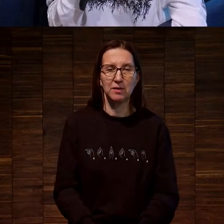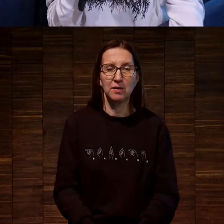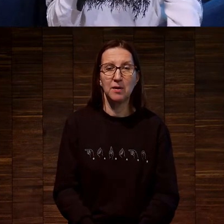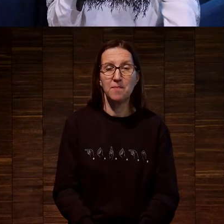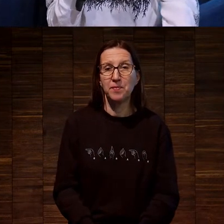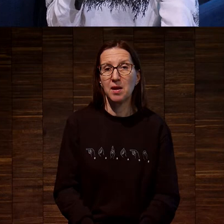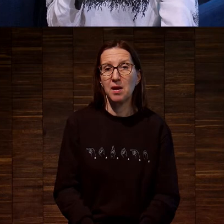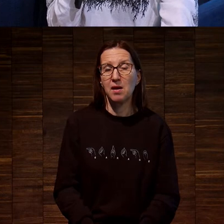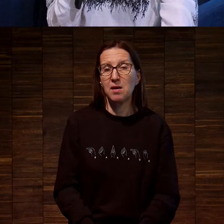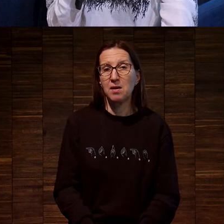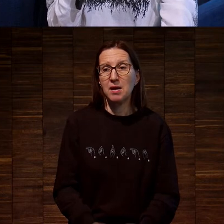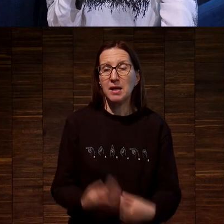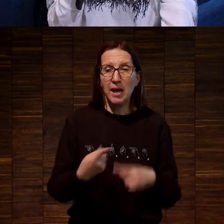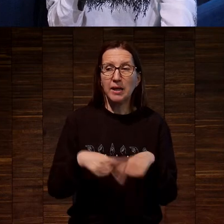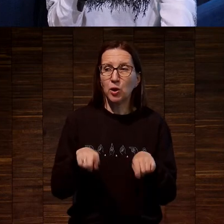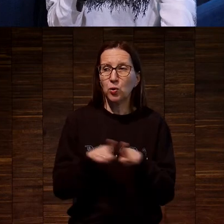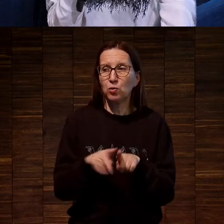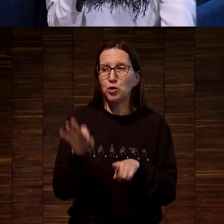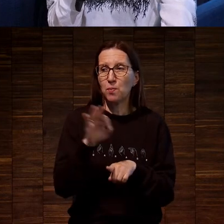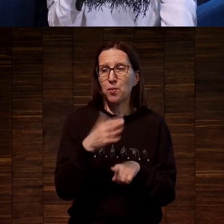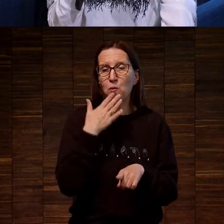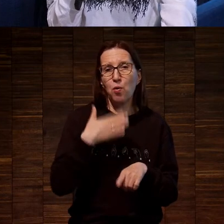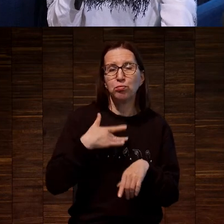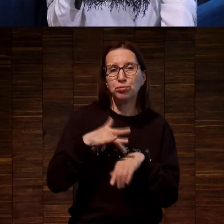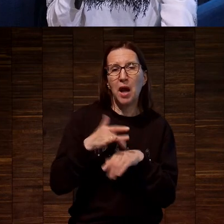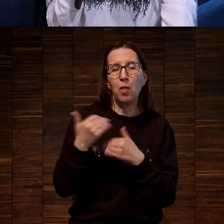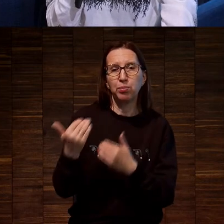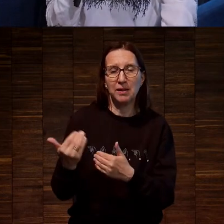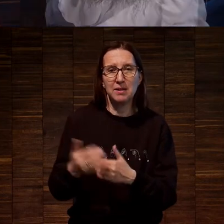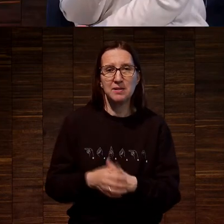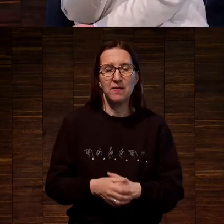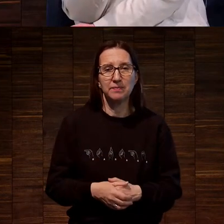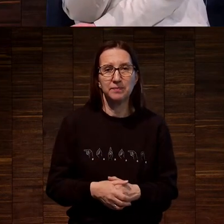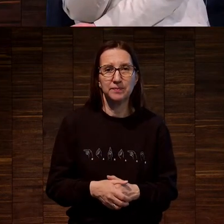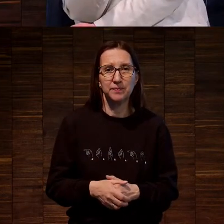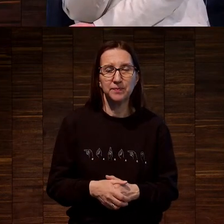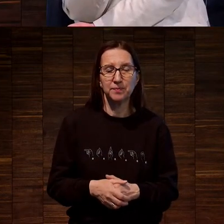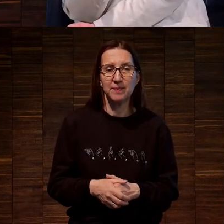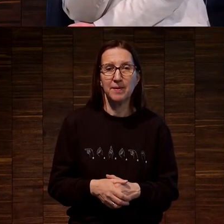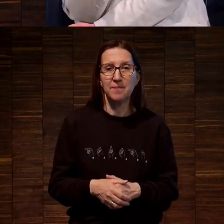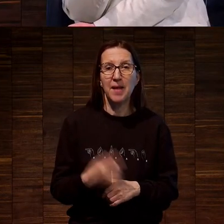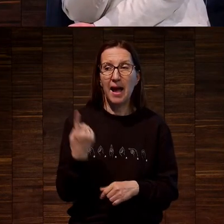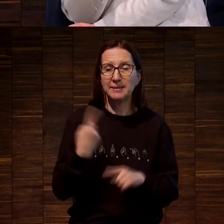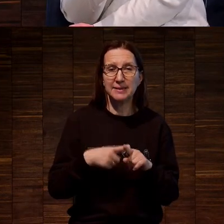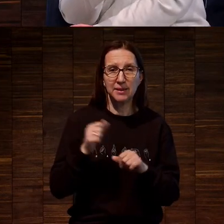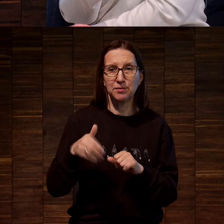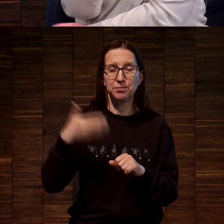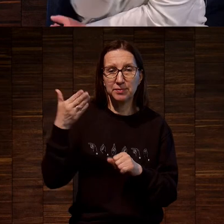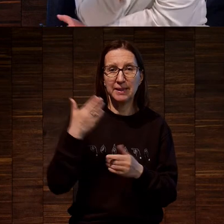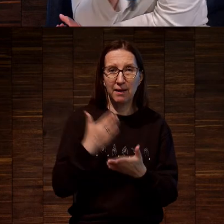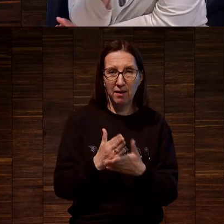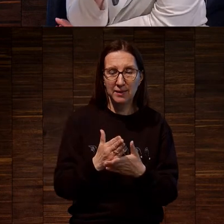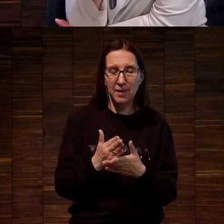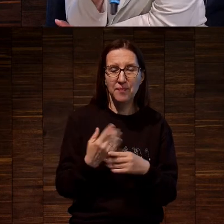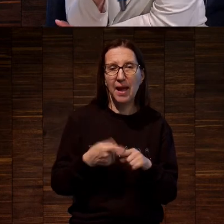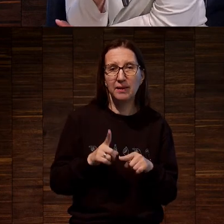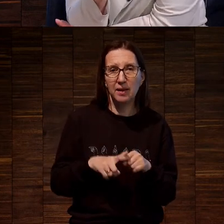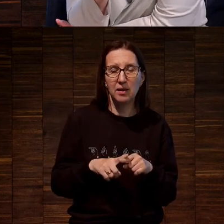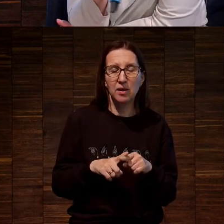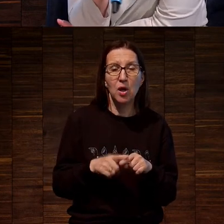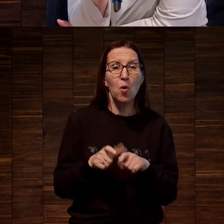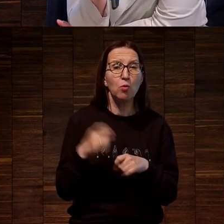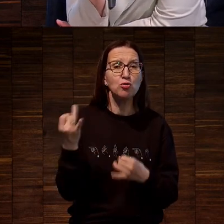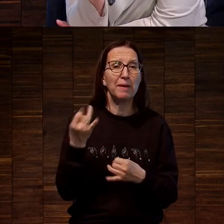рассказать. Давай про «Да-да», это тоже про любительство. Да, вот здесь один, к сожалению, кадр. Это